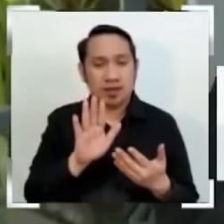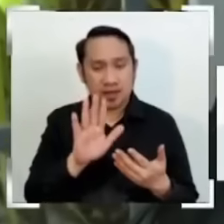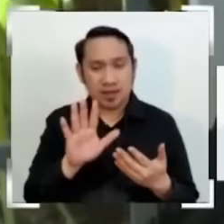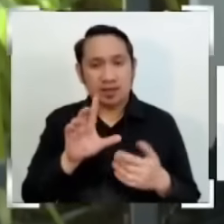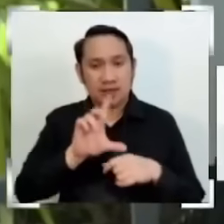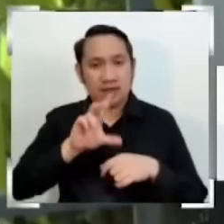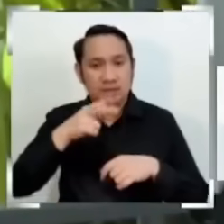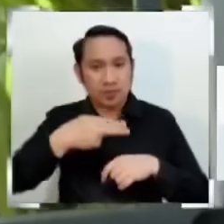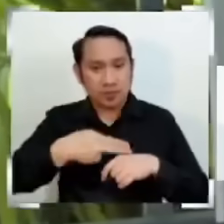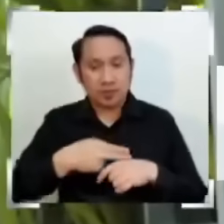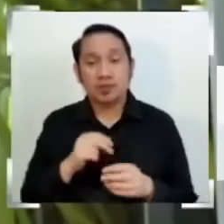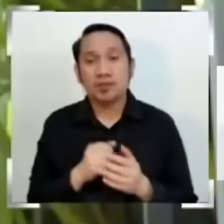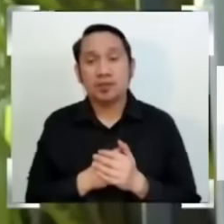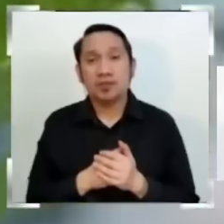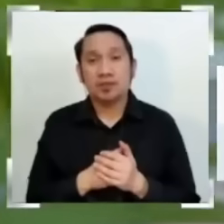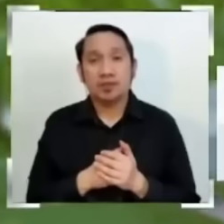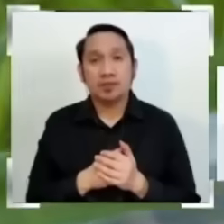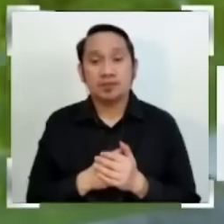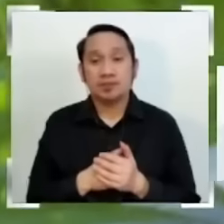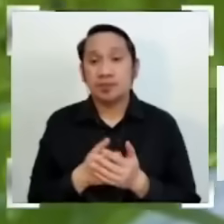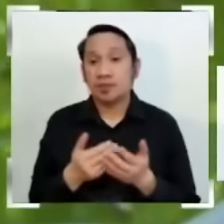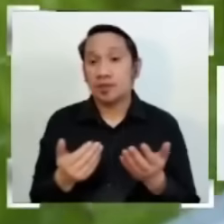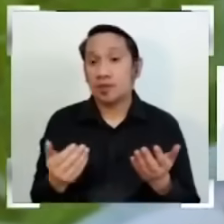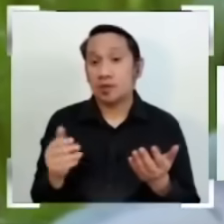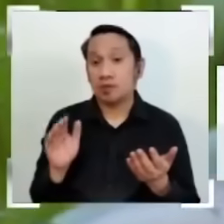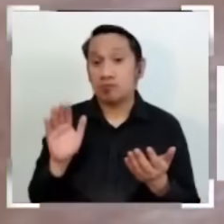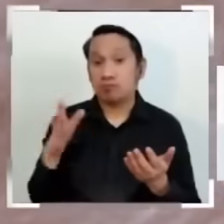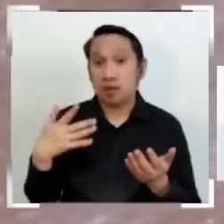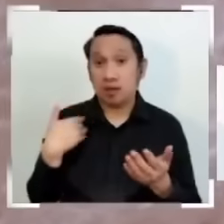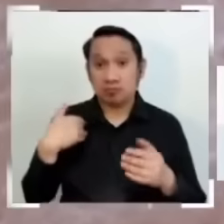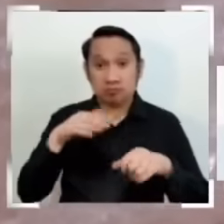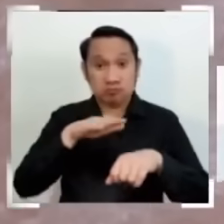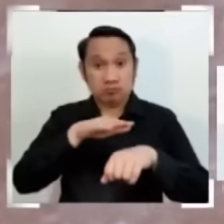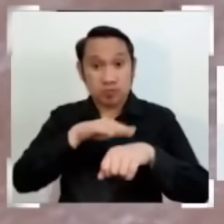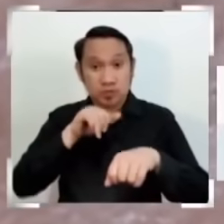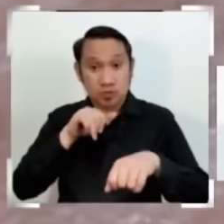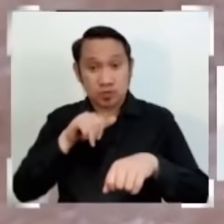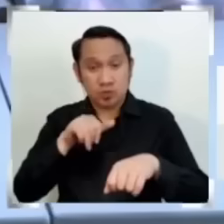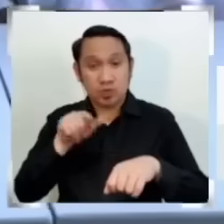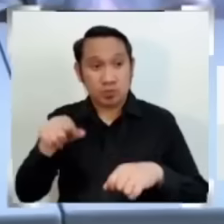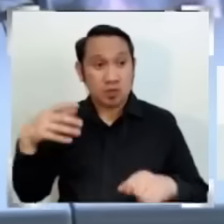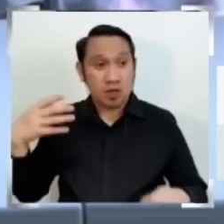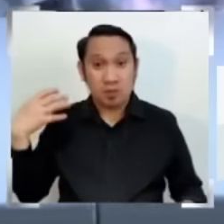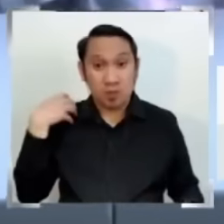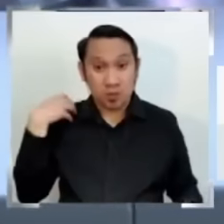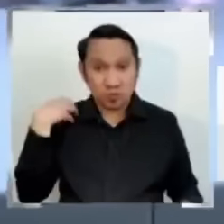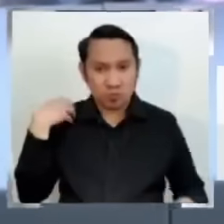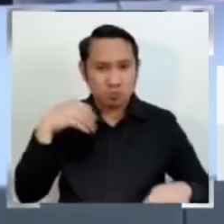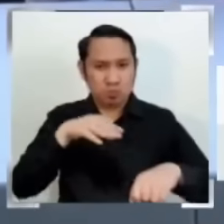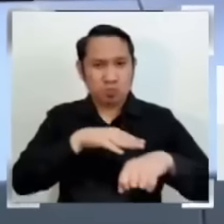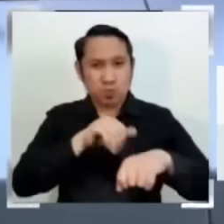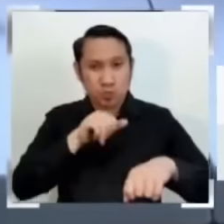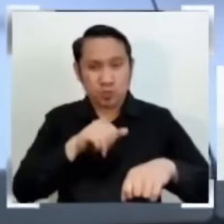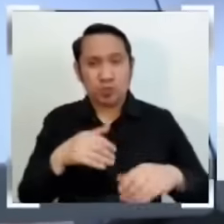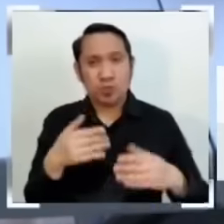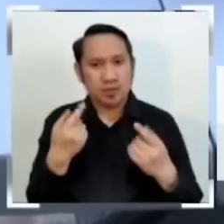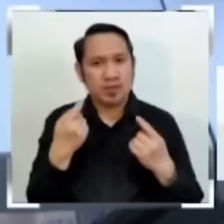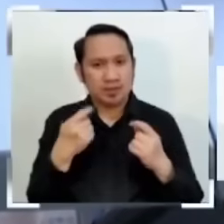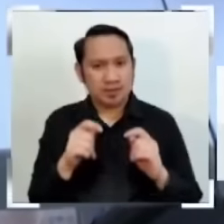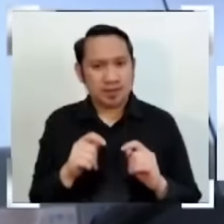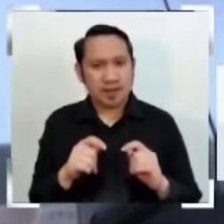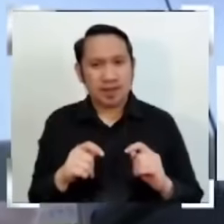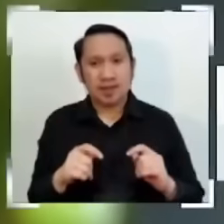and Development Office naman sa Mamburao, ipinatawag na ang dating mga amo ni LB. Sinusubukan pa ng GMA Regional